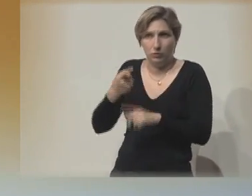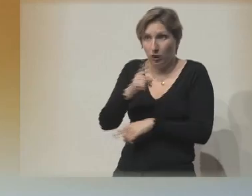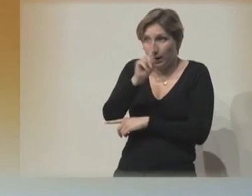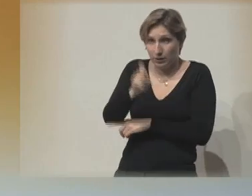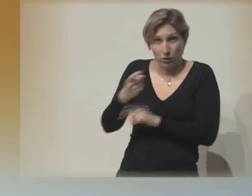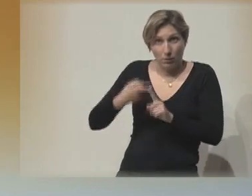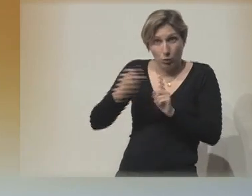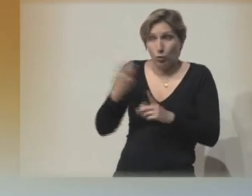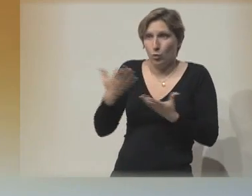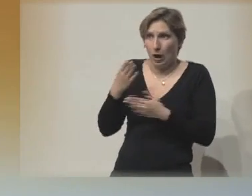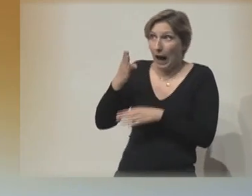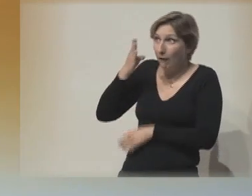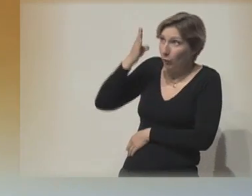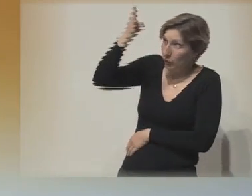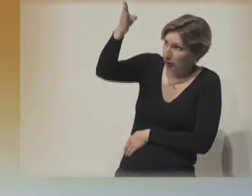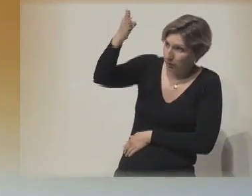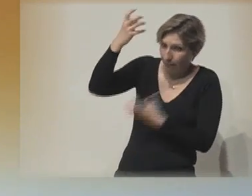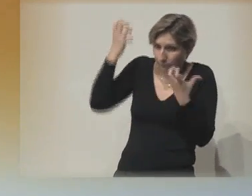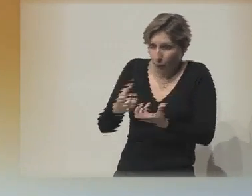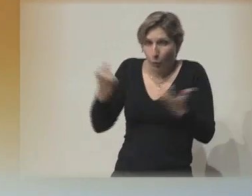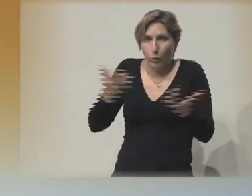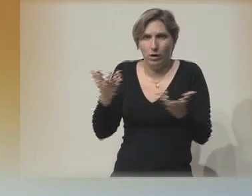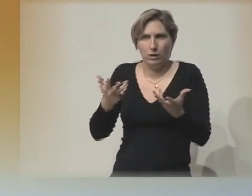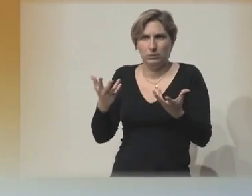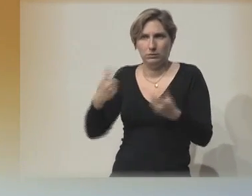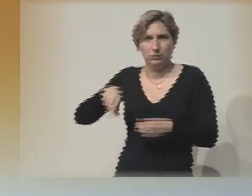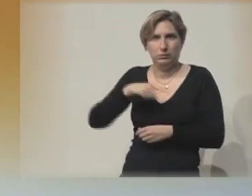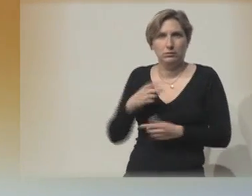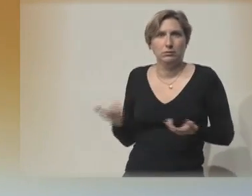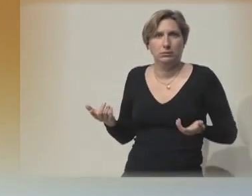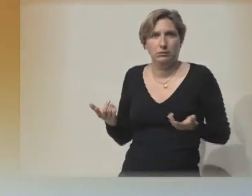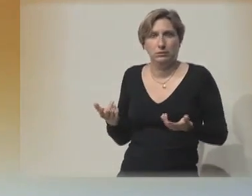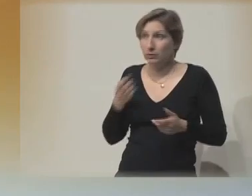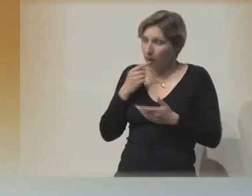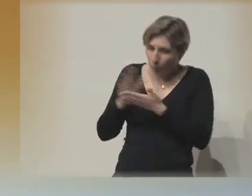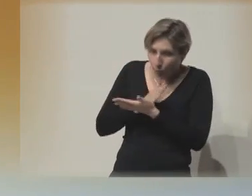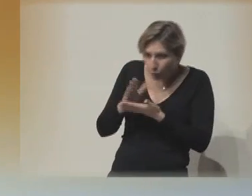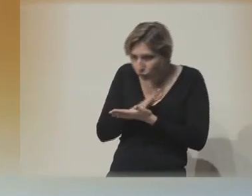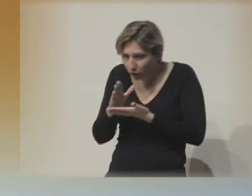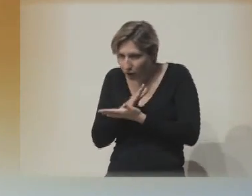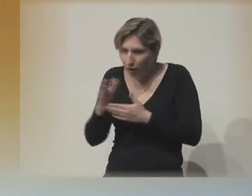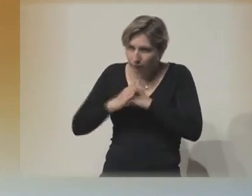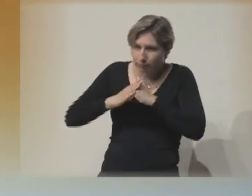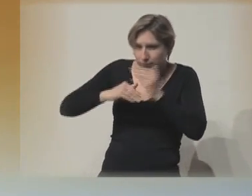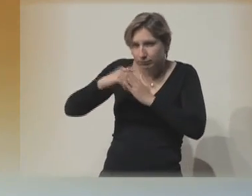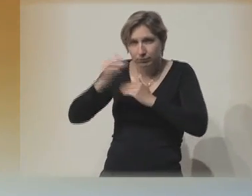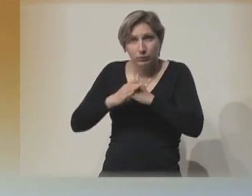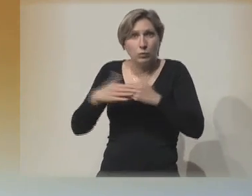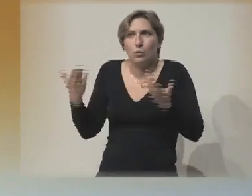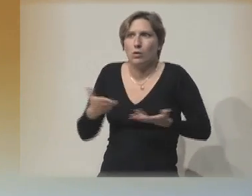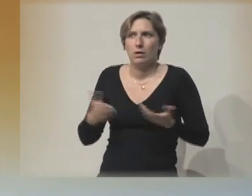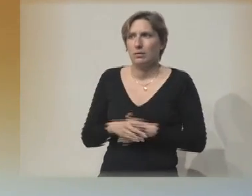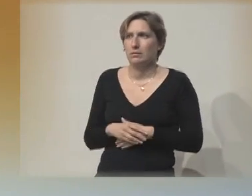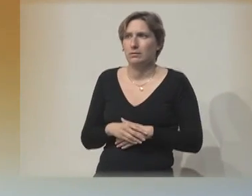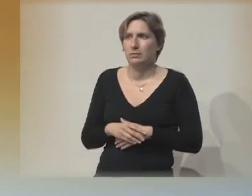simple, quel avenir voulons-nous? Quel projet voulons-nous bâtir? Que